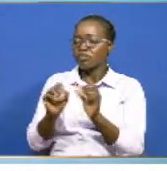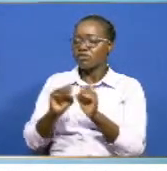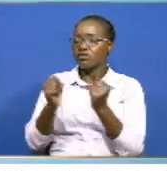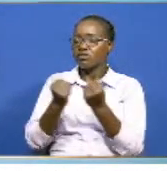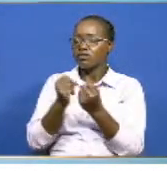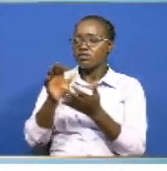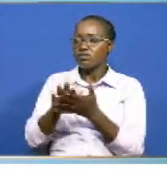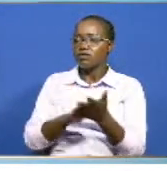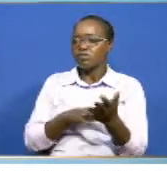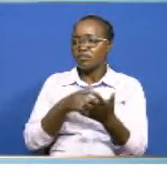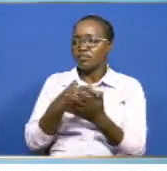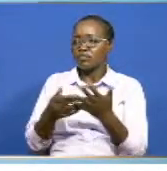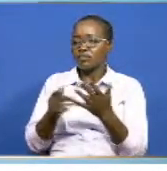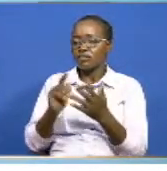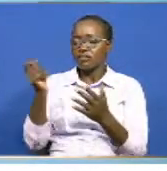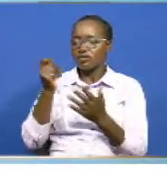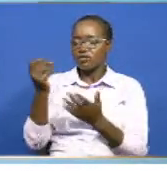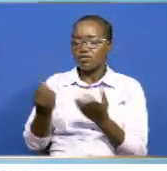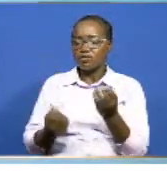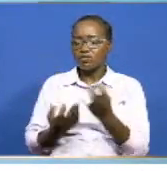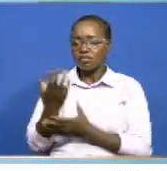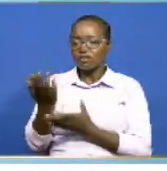tuweze kujiendeleza katika kibiashara.